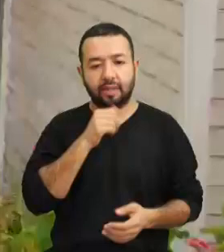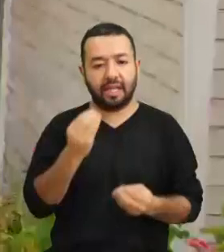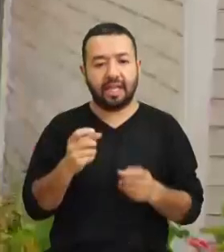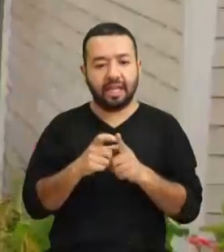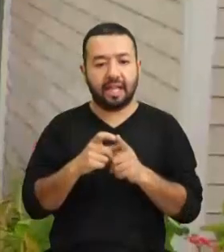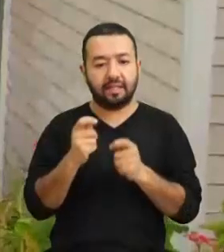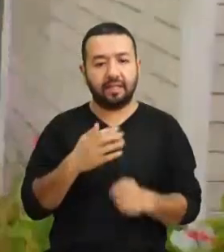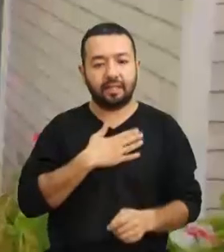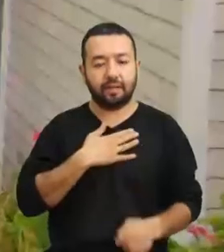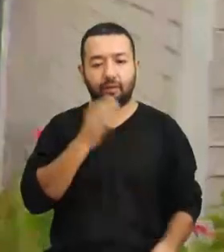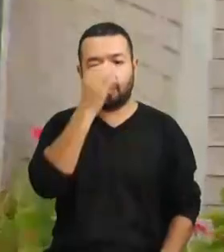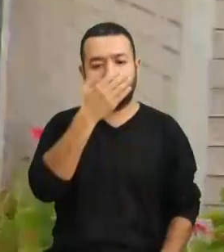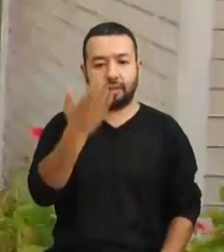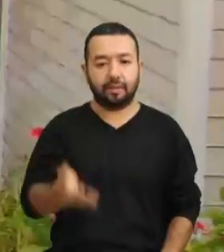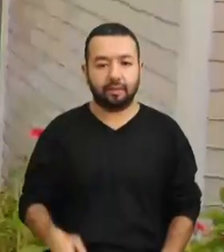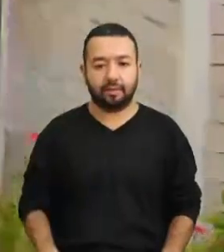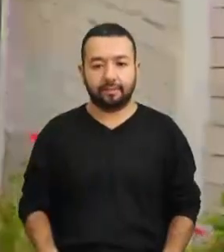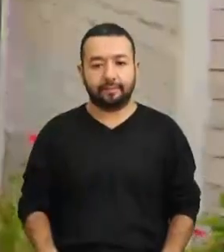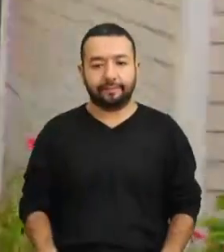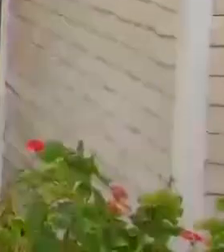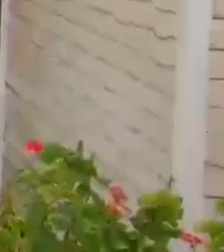dersler. Sana da kolay gelsin.